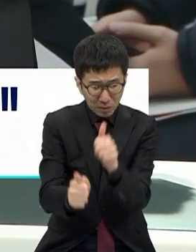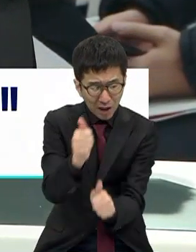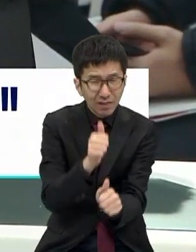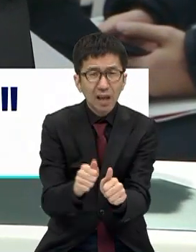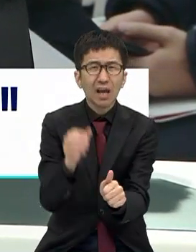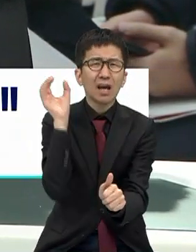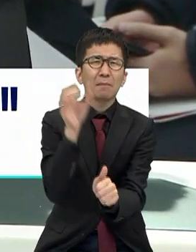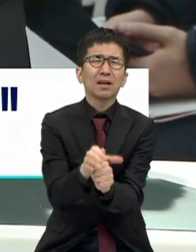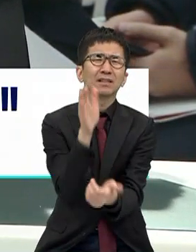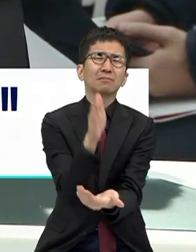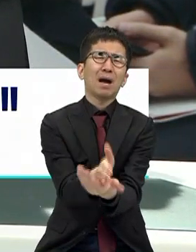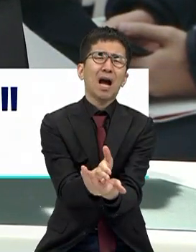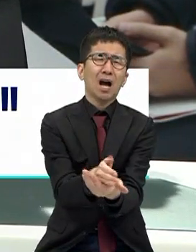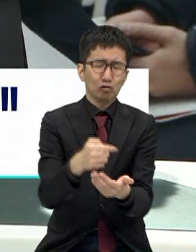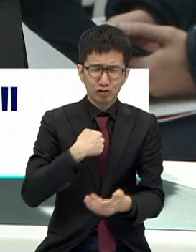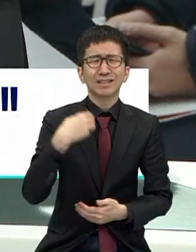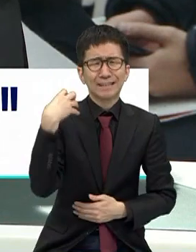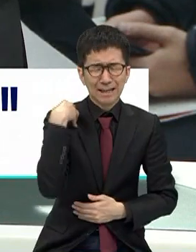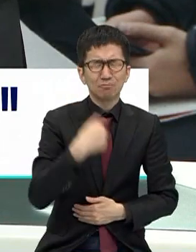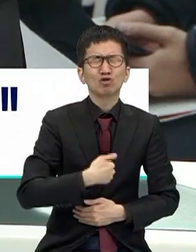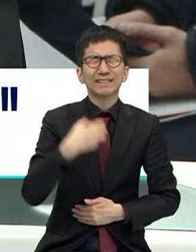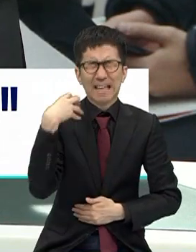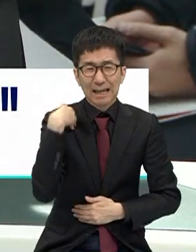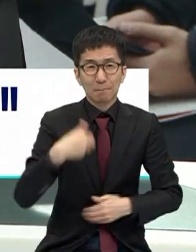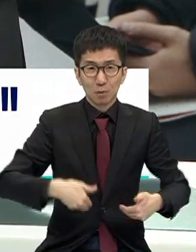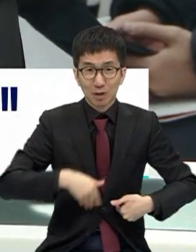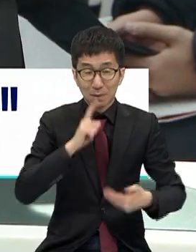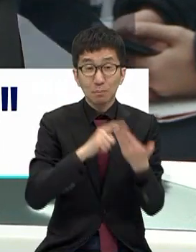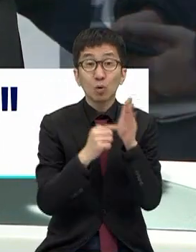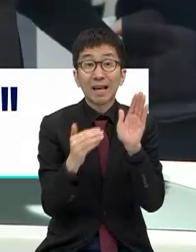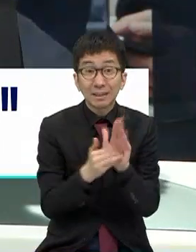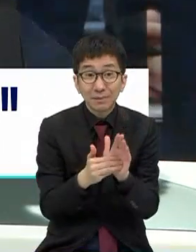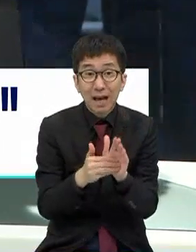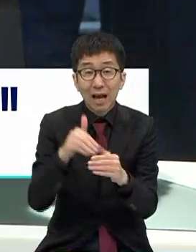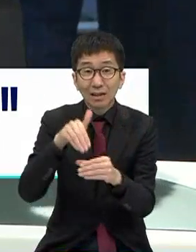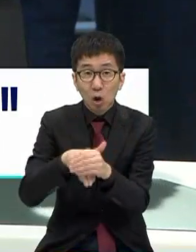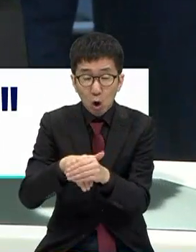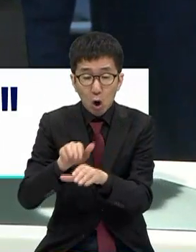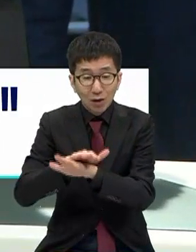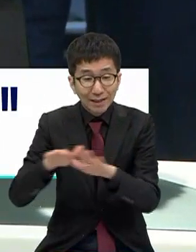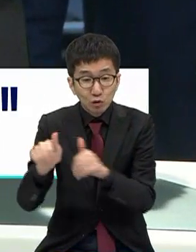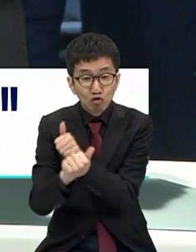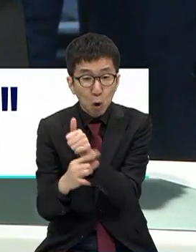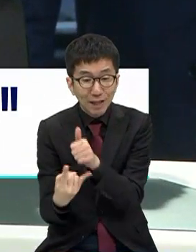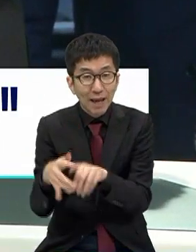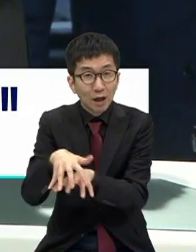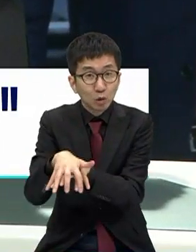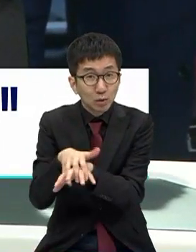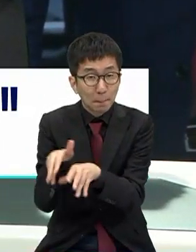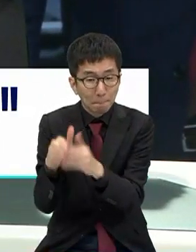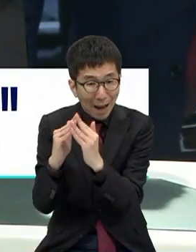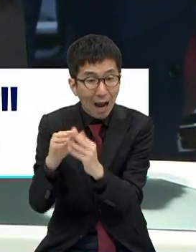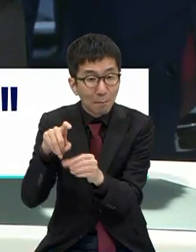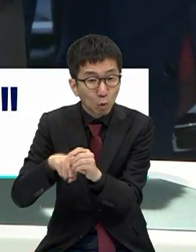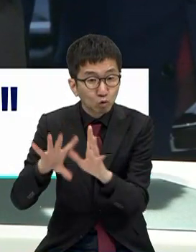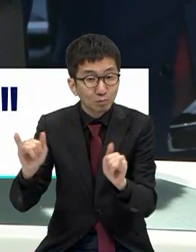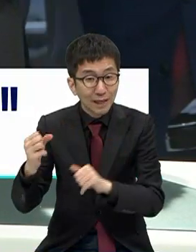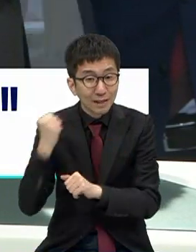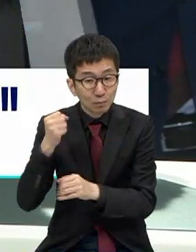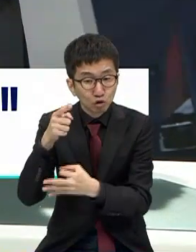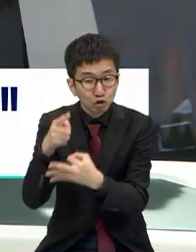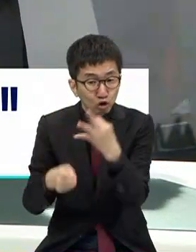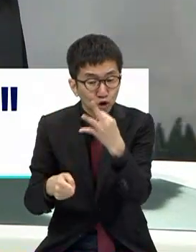빚을 지우지 말자고 말했습니다. 또 선거 대책위원회 틀 짜기에 주력하고 있는 국민의힘 윤석열 대선